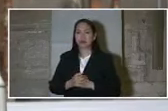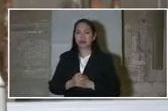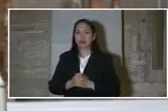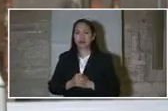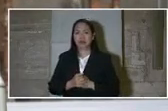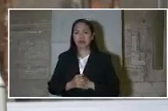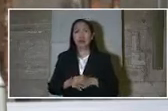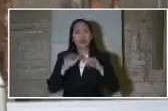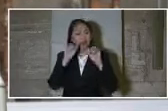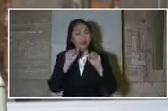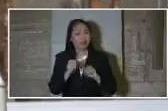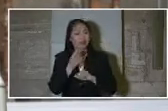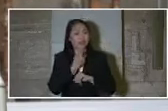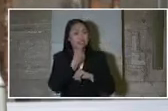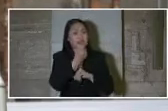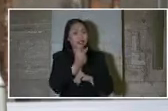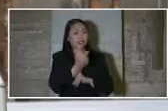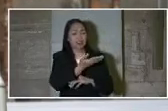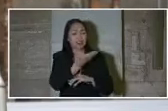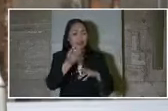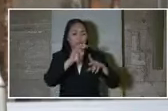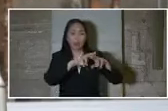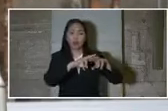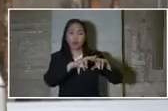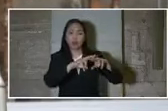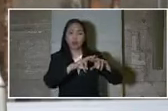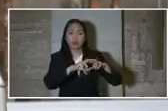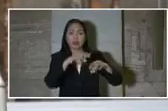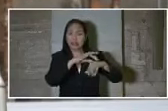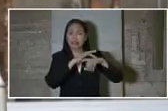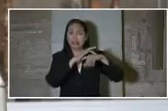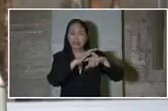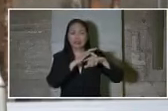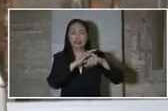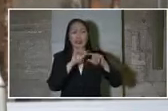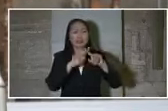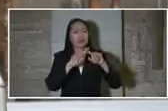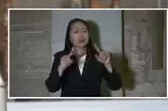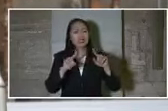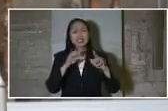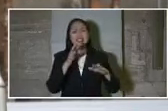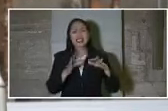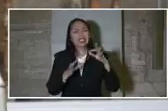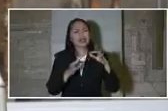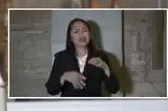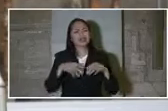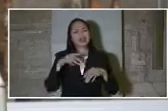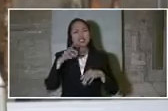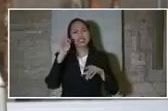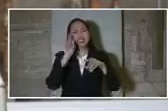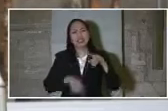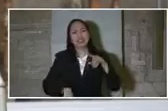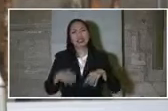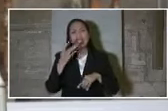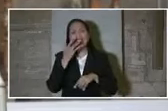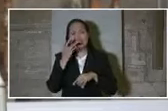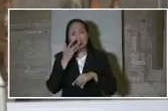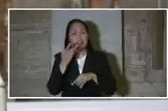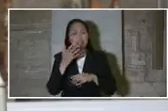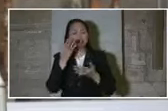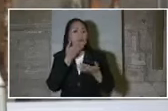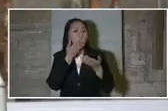Can we say that we are the salt of the earth if we cannot taste the goodness of God in